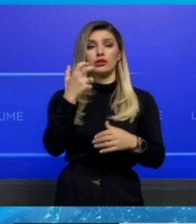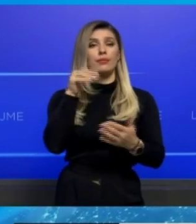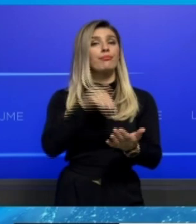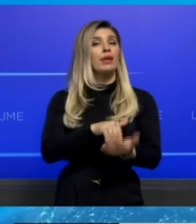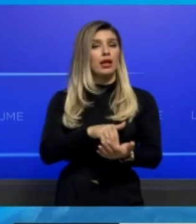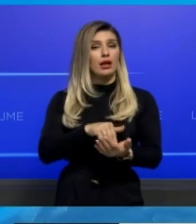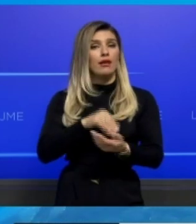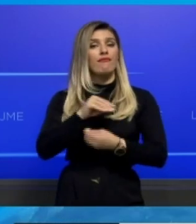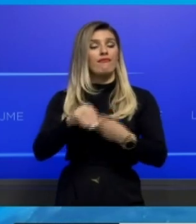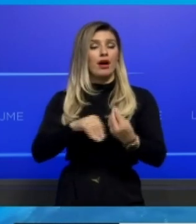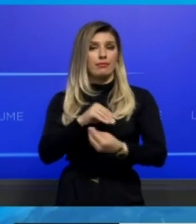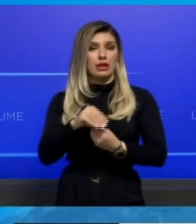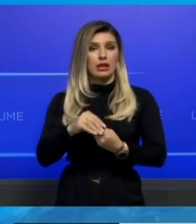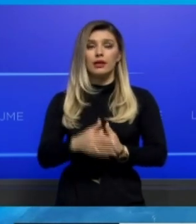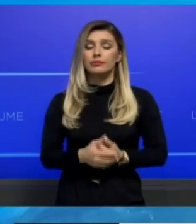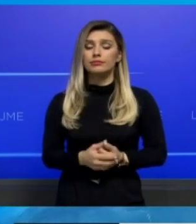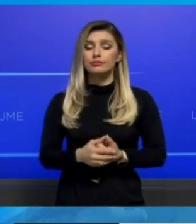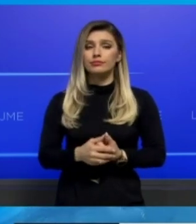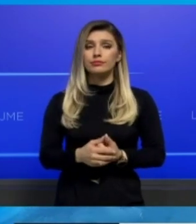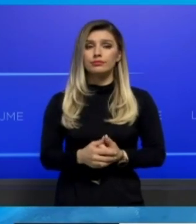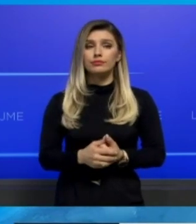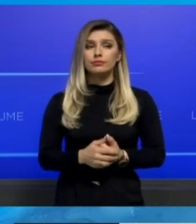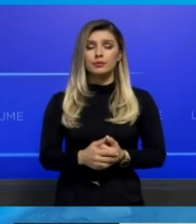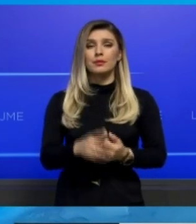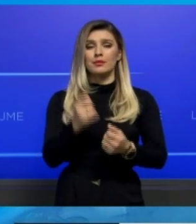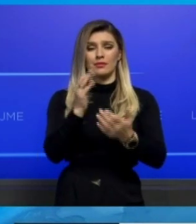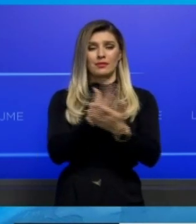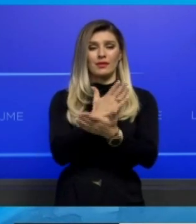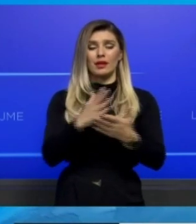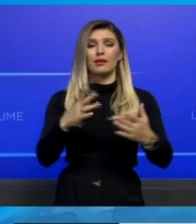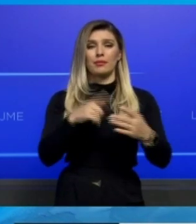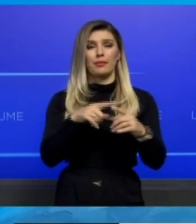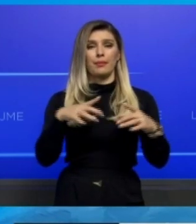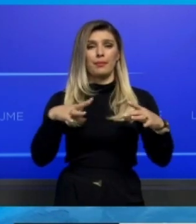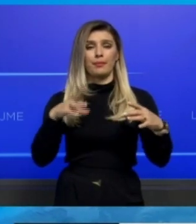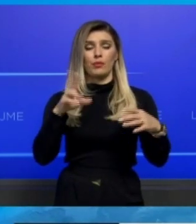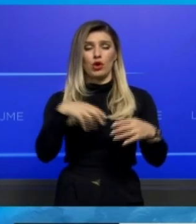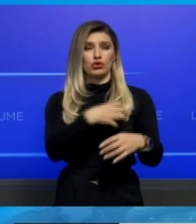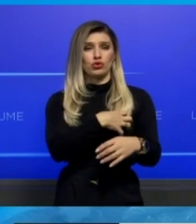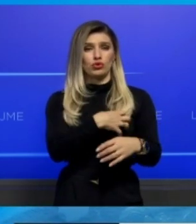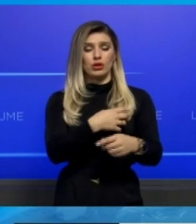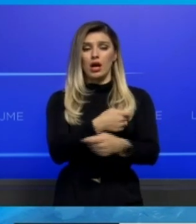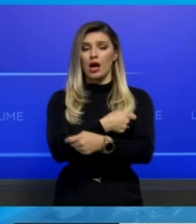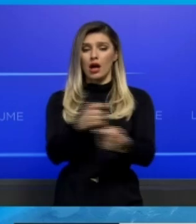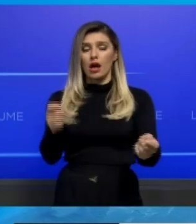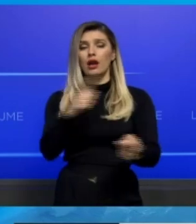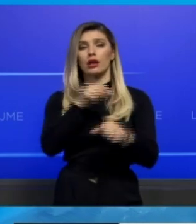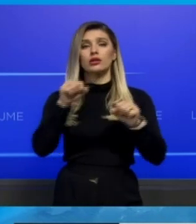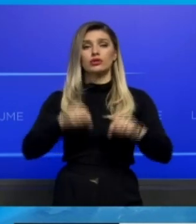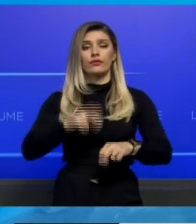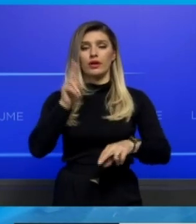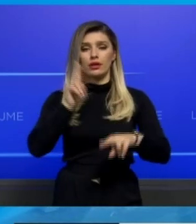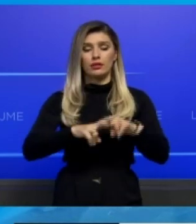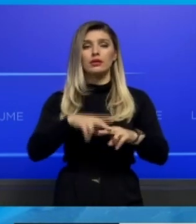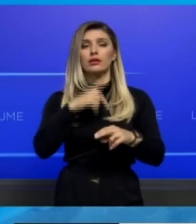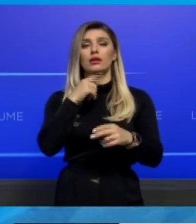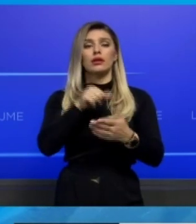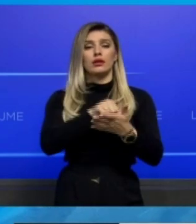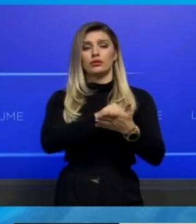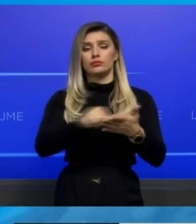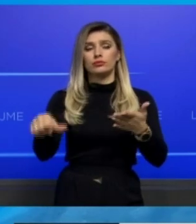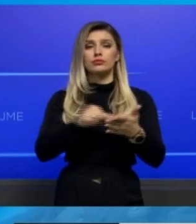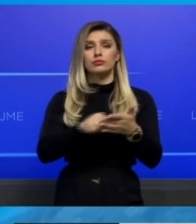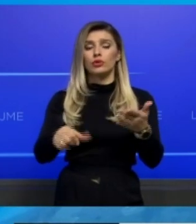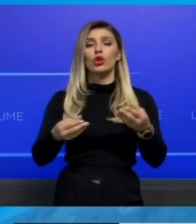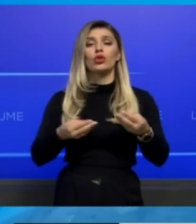që do të përfitojnë nga kjo masë. Veç ndarjes së mjeteve për skemat sociale, kabineti qeveritar ka anuluar shpronësimin e pronave